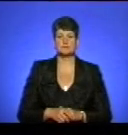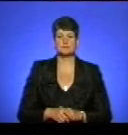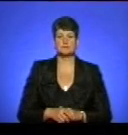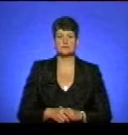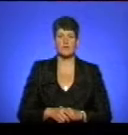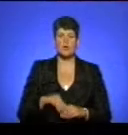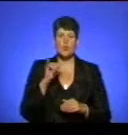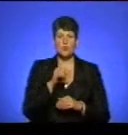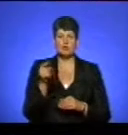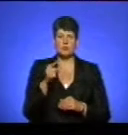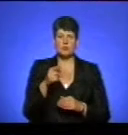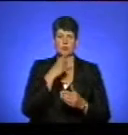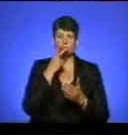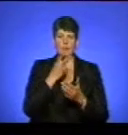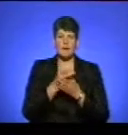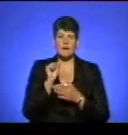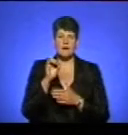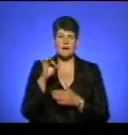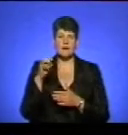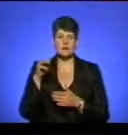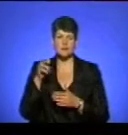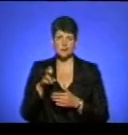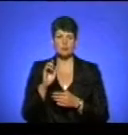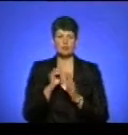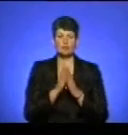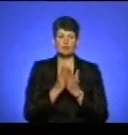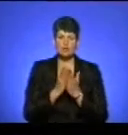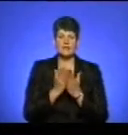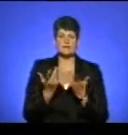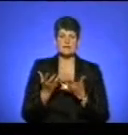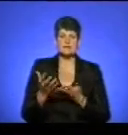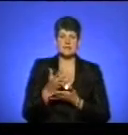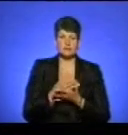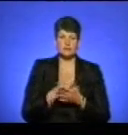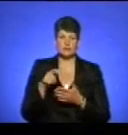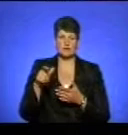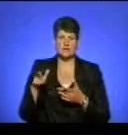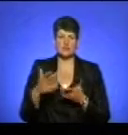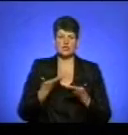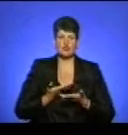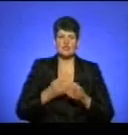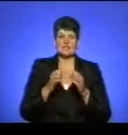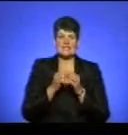У Тернополі презентували артбук, де зібрані історії переселенців, які живуть у 10 містах України.